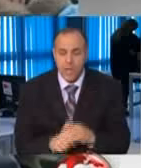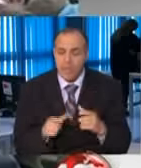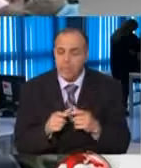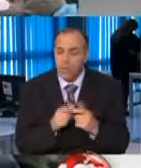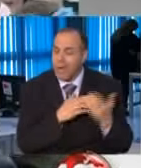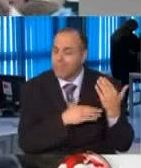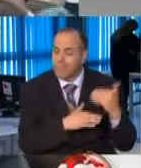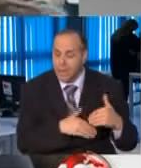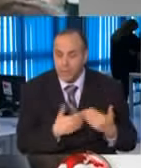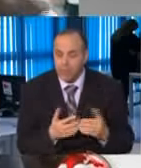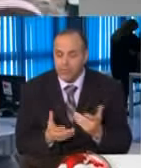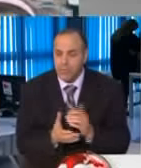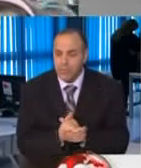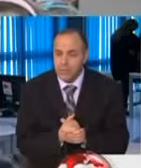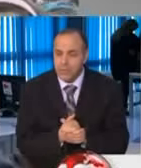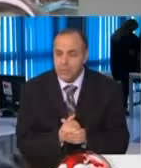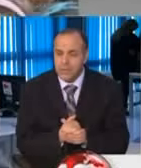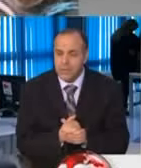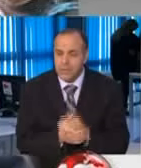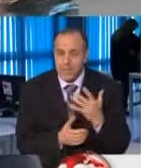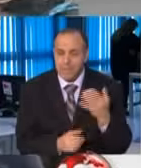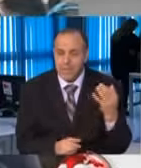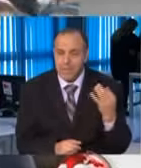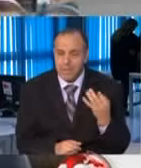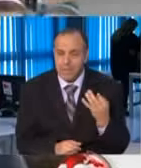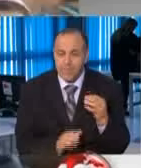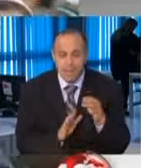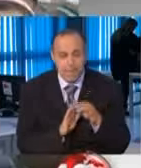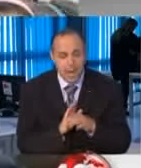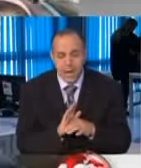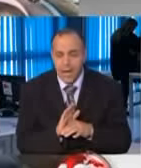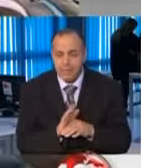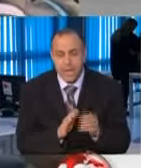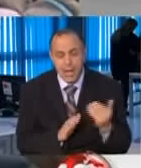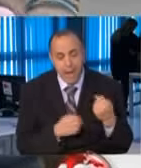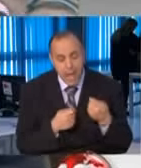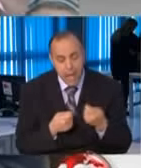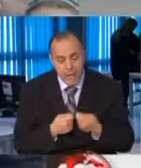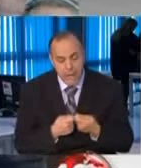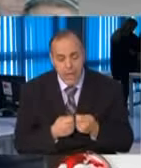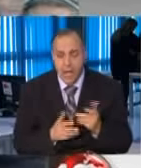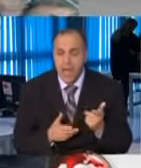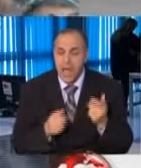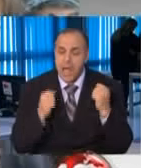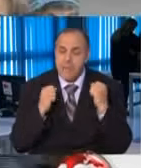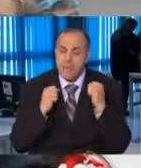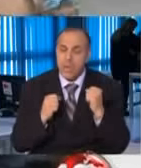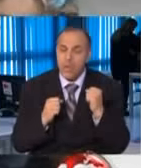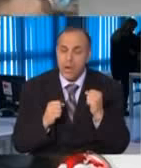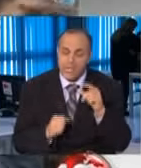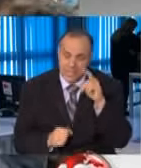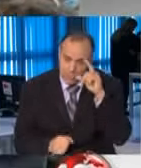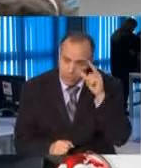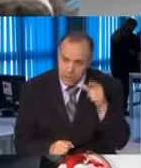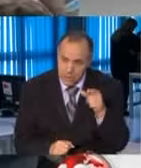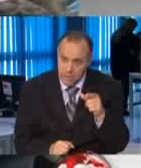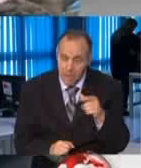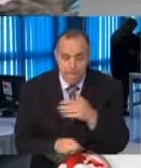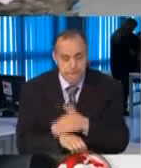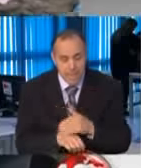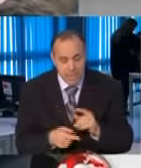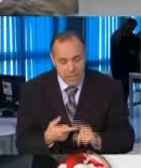الحكومات اللي تعاقبت علينا تعطينا 5% من البرامج اللي عملتها، لأنه الثورة في سيدي بوزيد قام بها